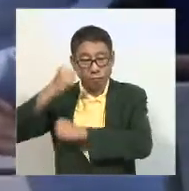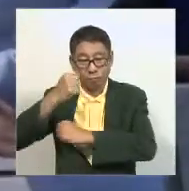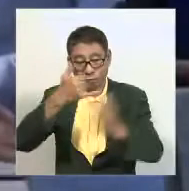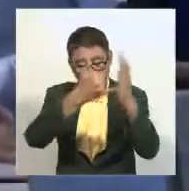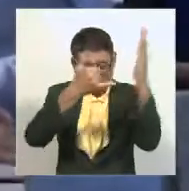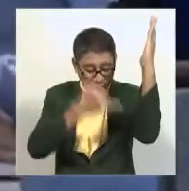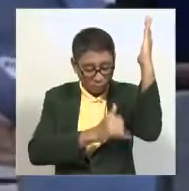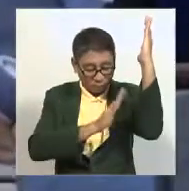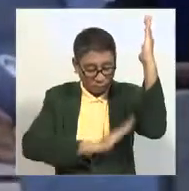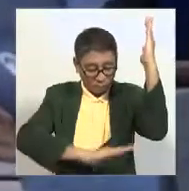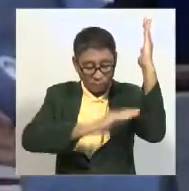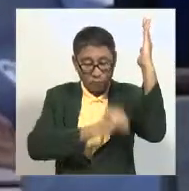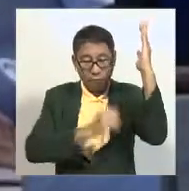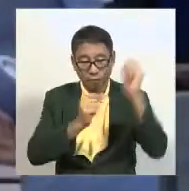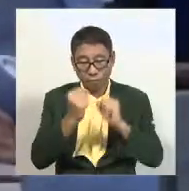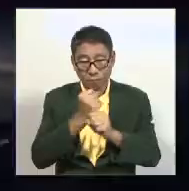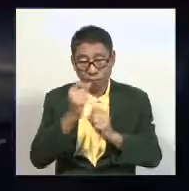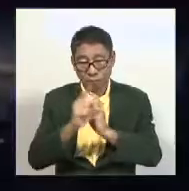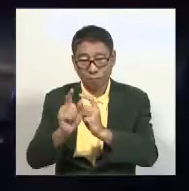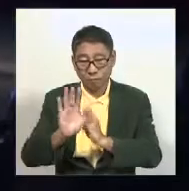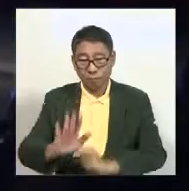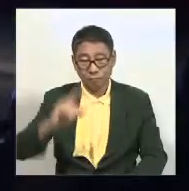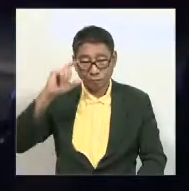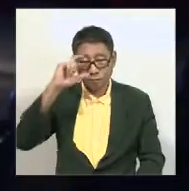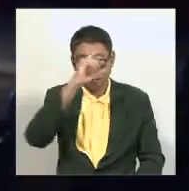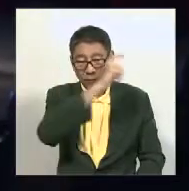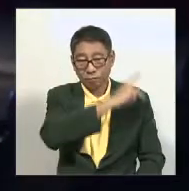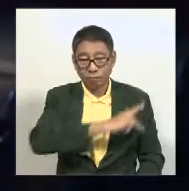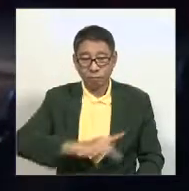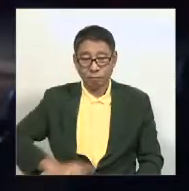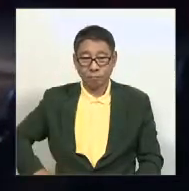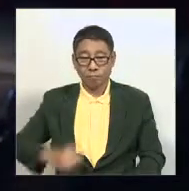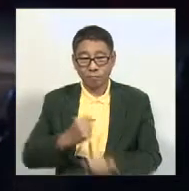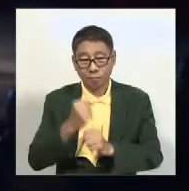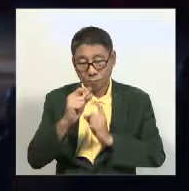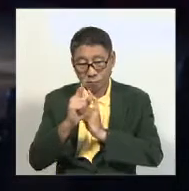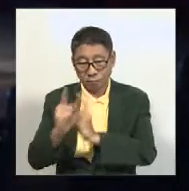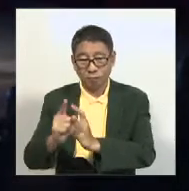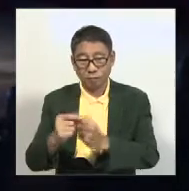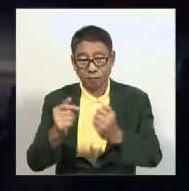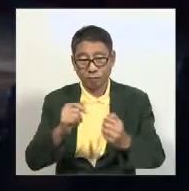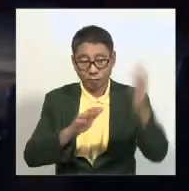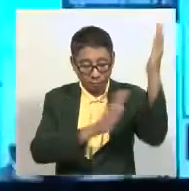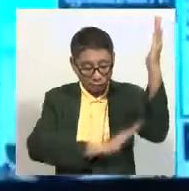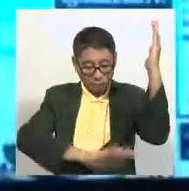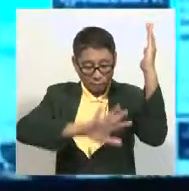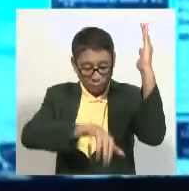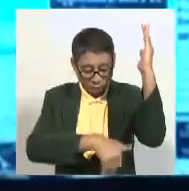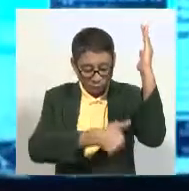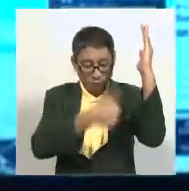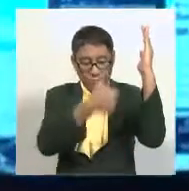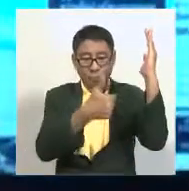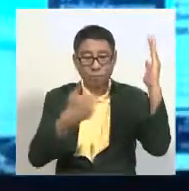ในพื้นที่กองทัพก็ได้น้อมนำพระราชดำรัสของในหลวงรัชกาลที่9มาเป็นแนวทางนะครับทำให้สถานการณ์ในพื้นที่ภาคใต้เนี่